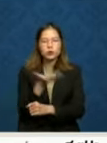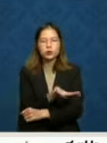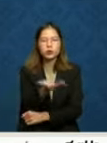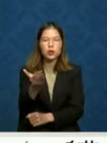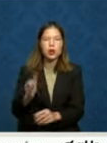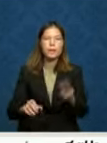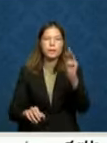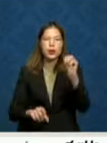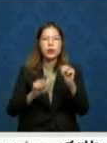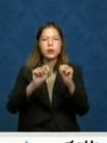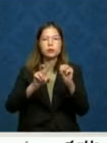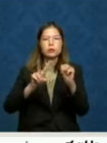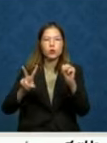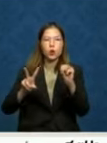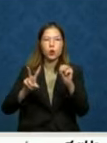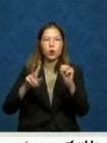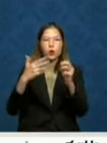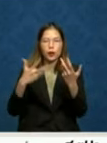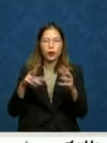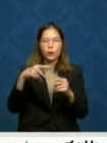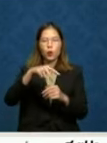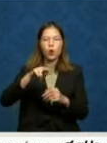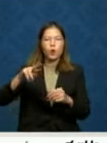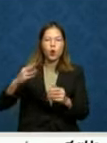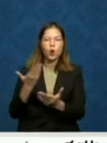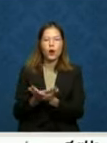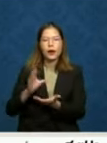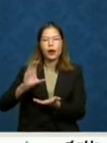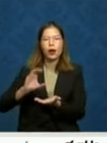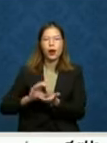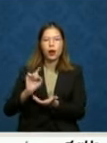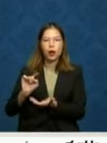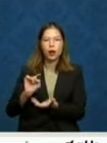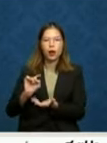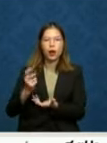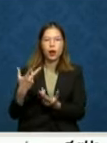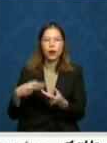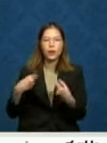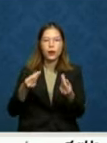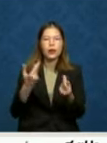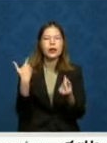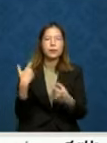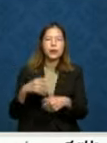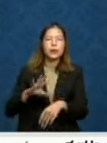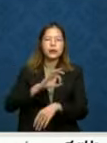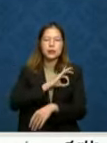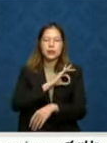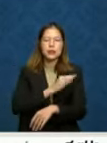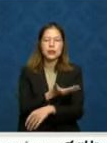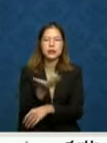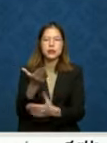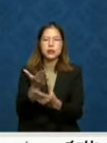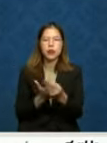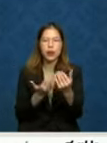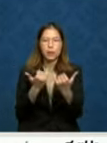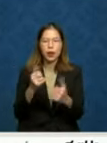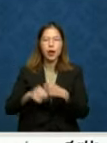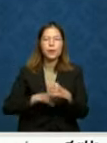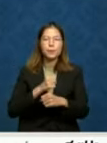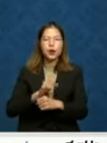มาตรา22แห่งพระราชบัญญัติกองทุนเพื่อผู้เคยเป็นสมาชิกรัฐสภาปีพ.